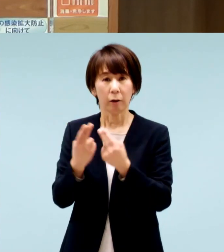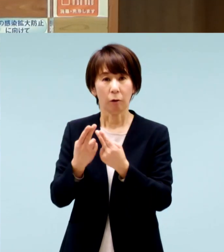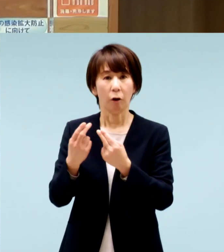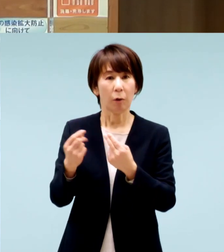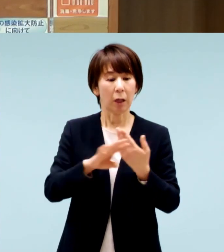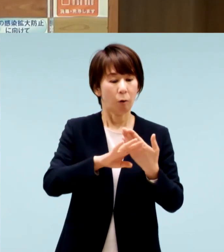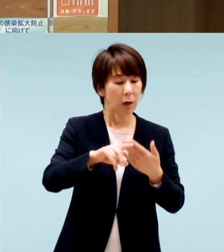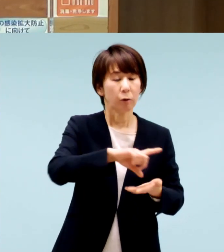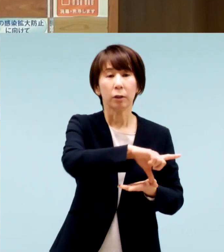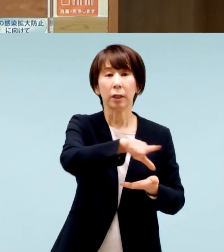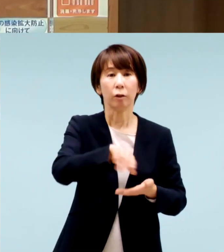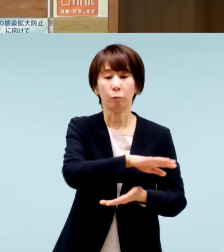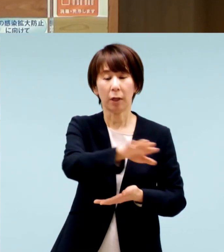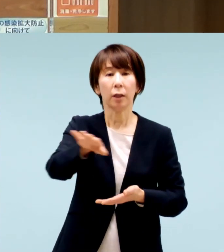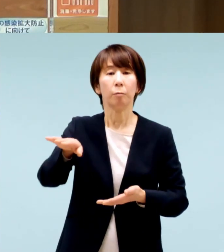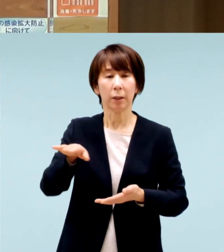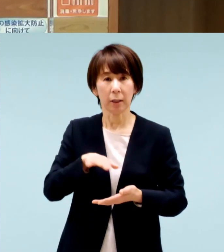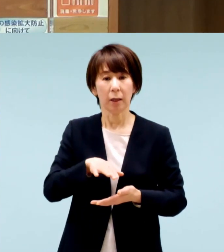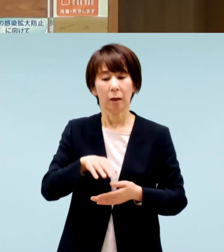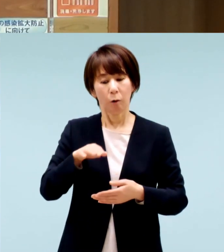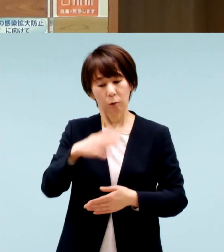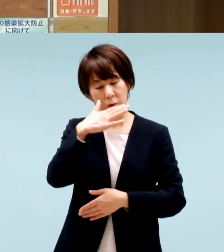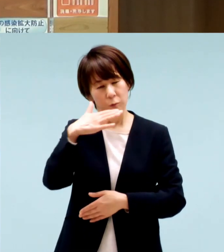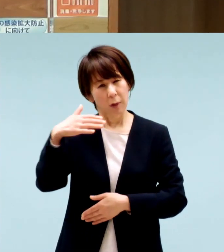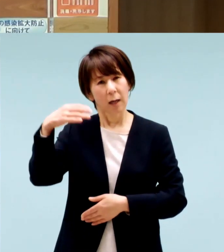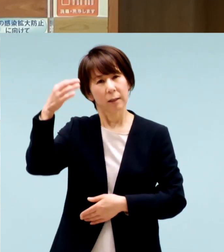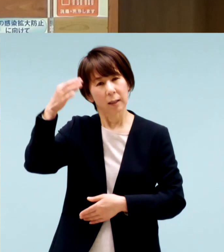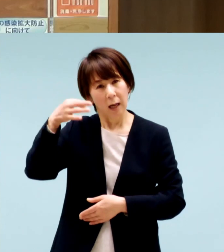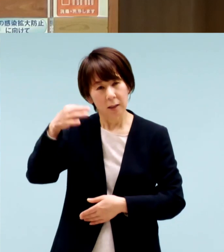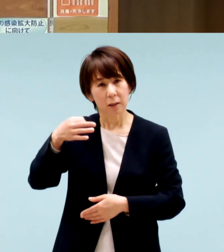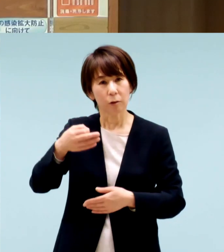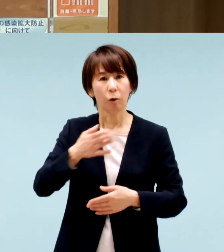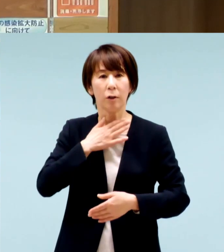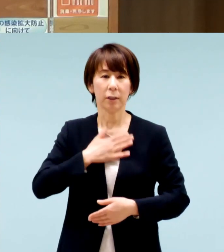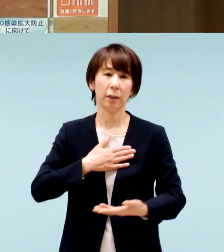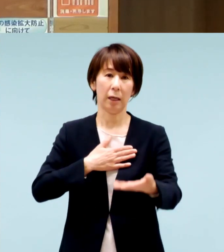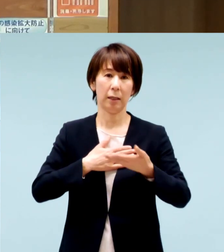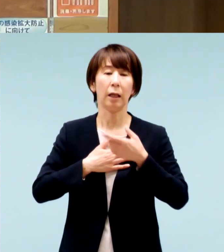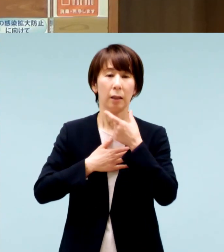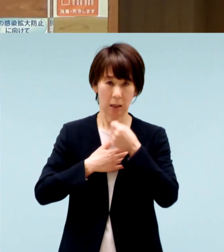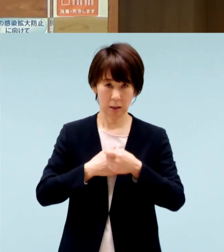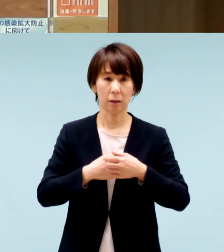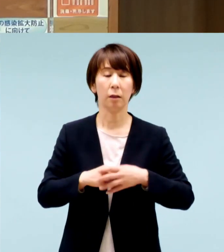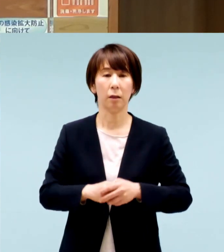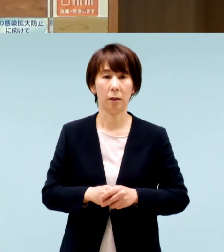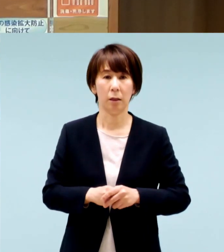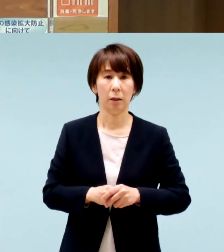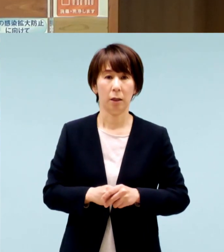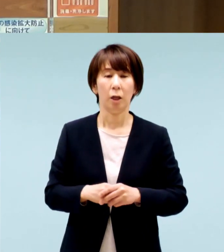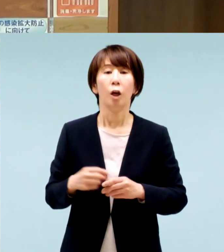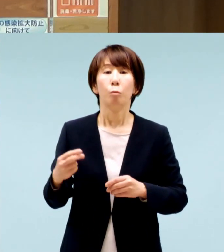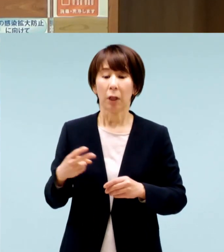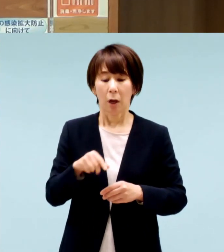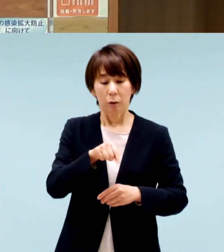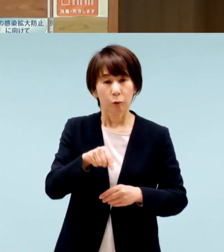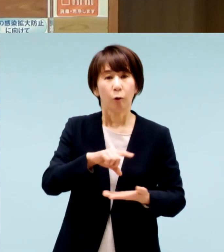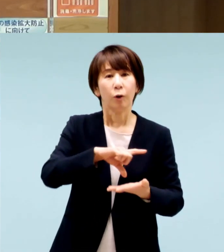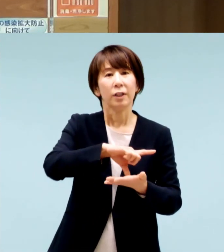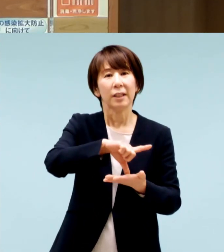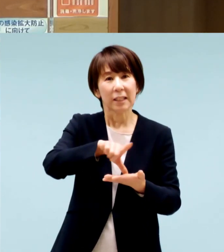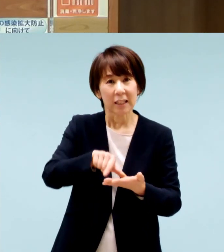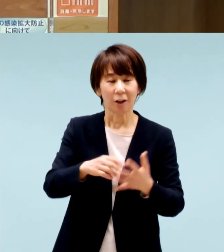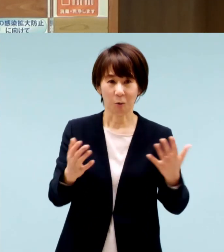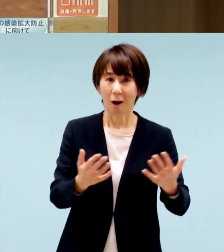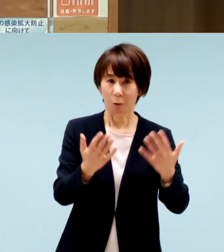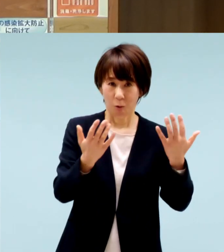ですね、この貴重な財産の素晴らしい価値を知っていただくということと、やはり地域の活性化ですよね、あの観光